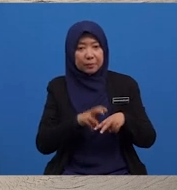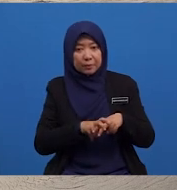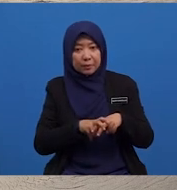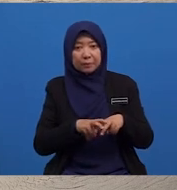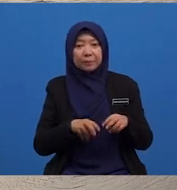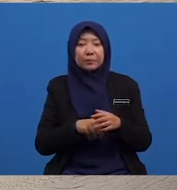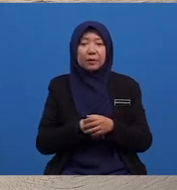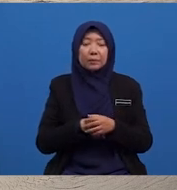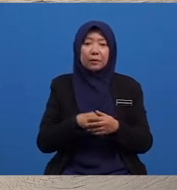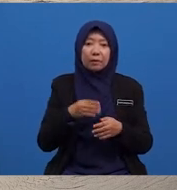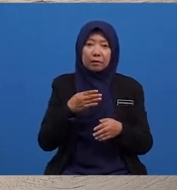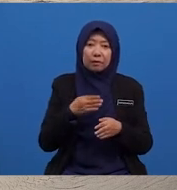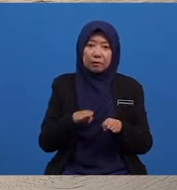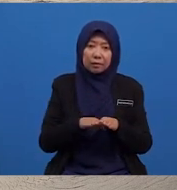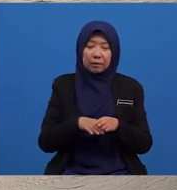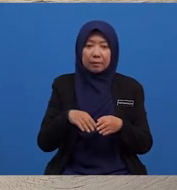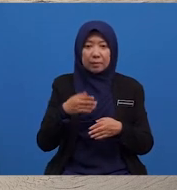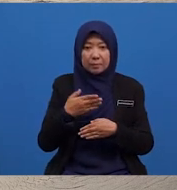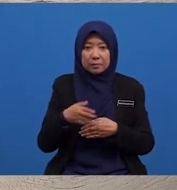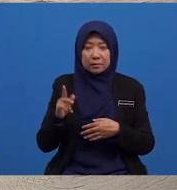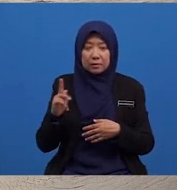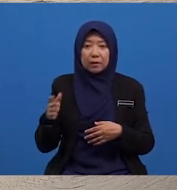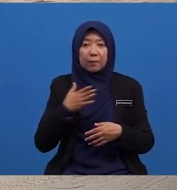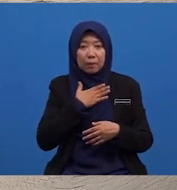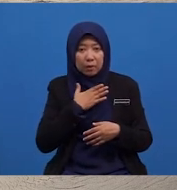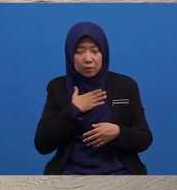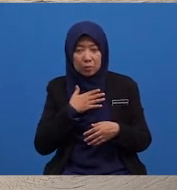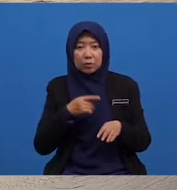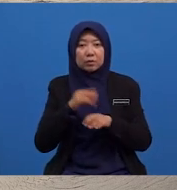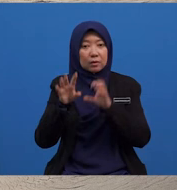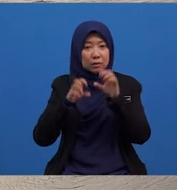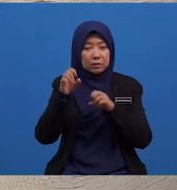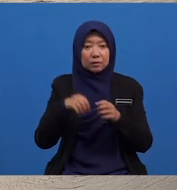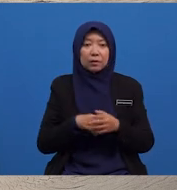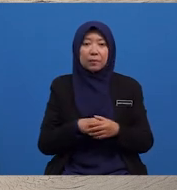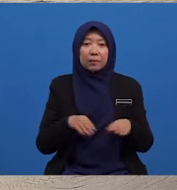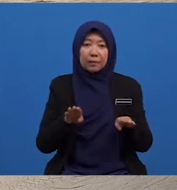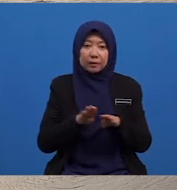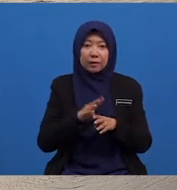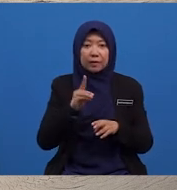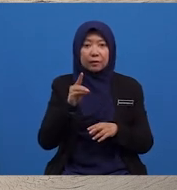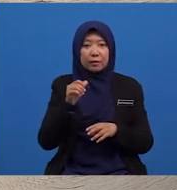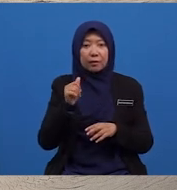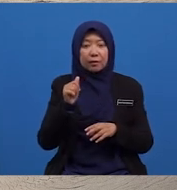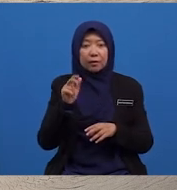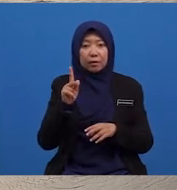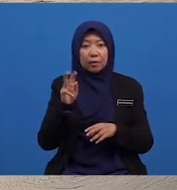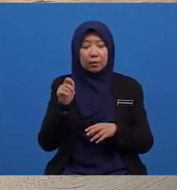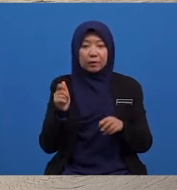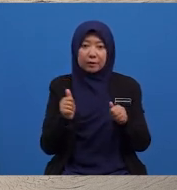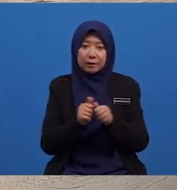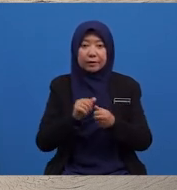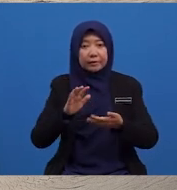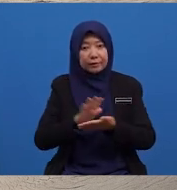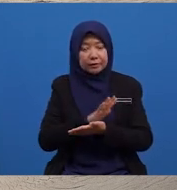Bagai melepaskan batuk di tangga. D. Bagai dakwat dengan kertas. Apakah jawapannya